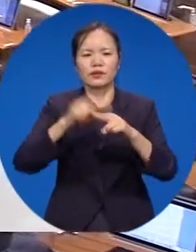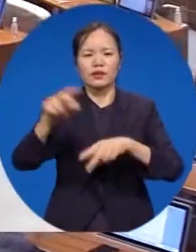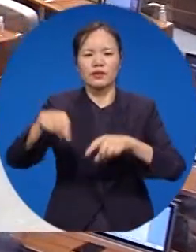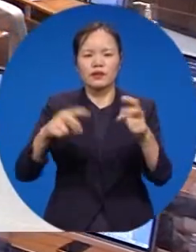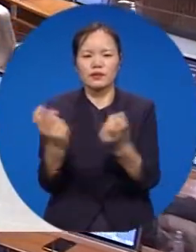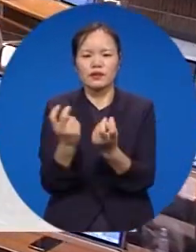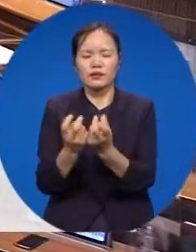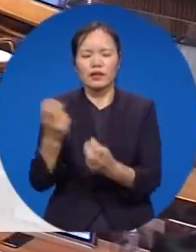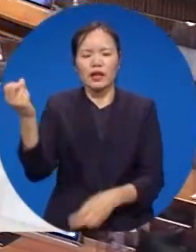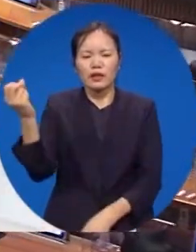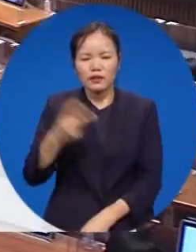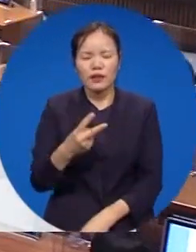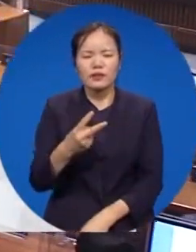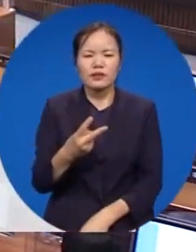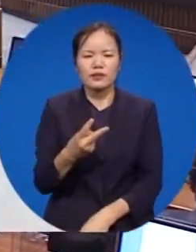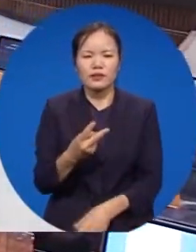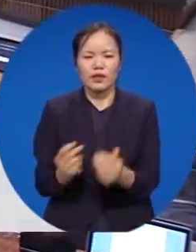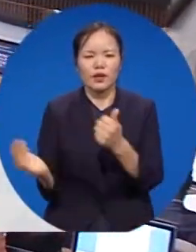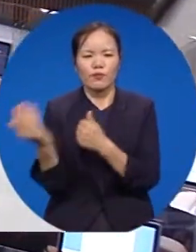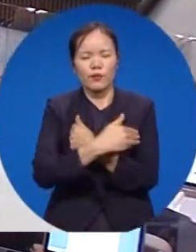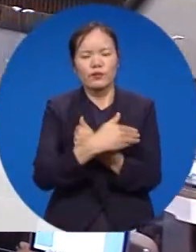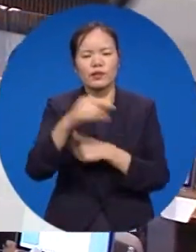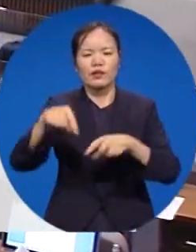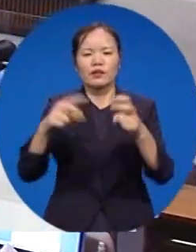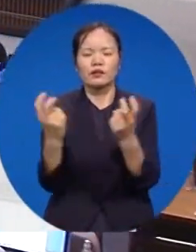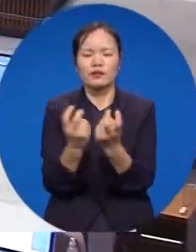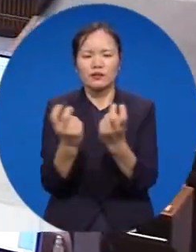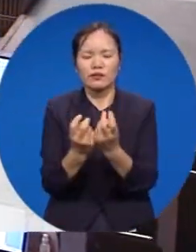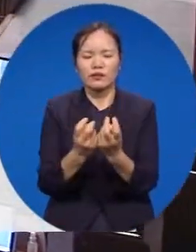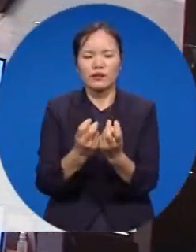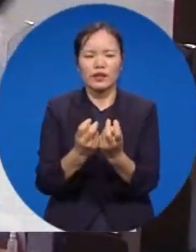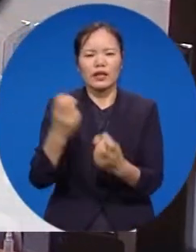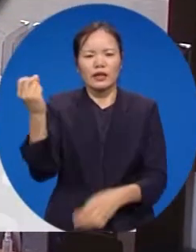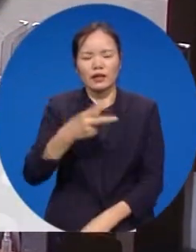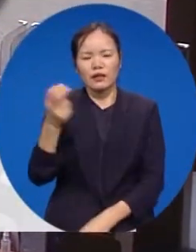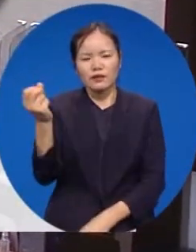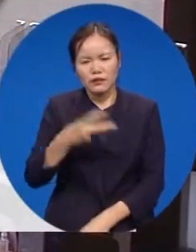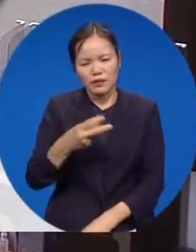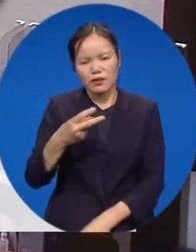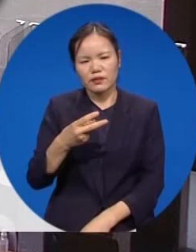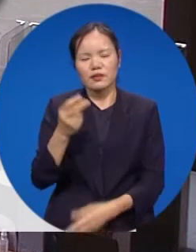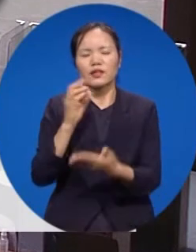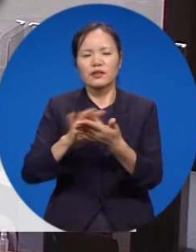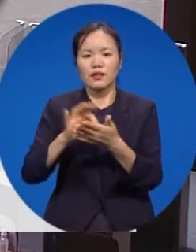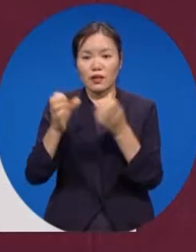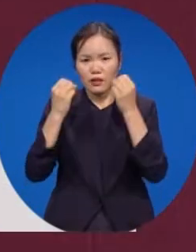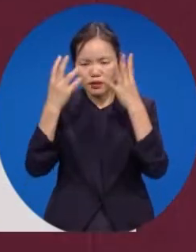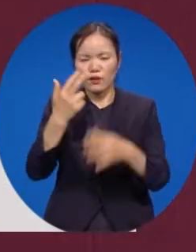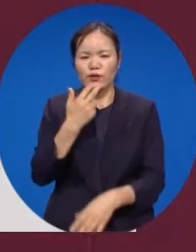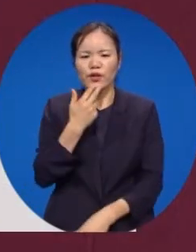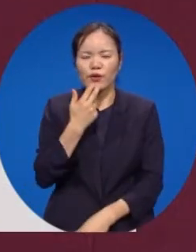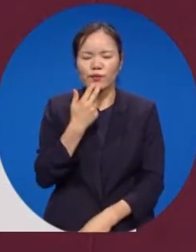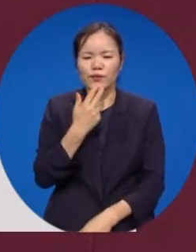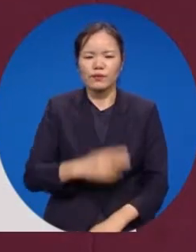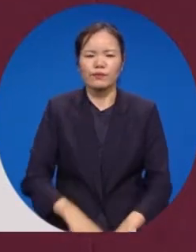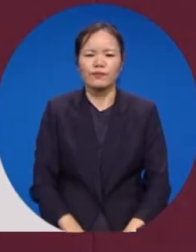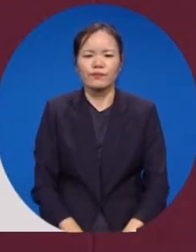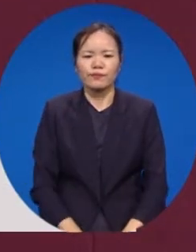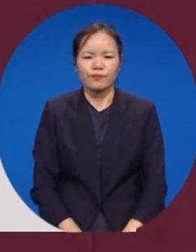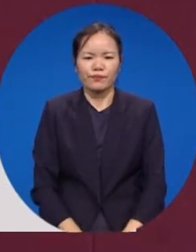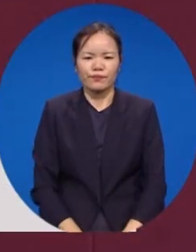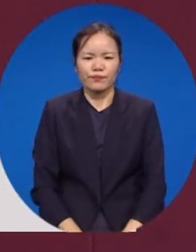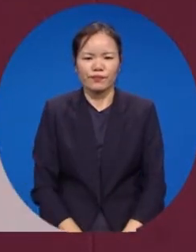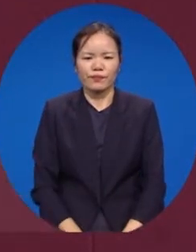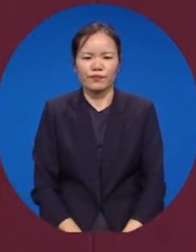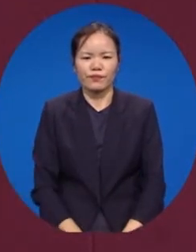정책을 재포장한 기존 정책의 재탕, 삼탕, 새로운 것이 없는 뉴딜,